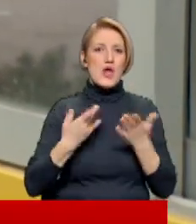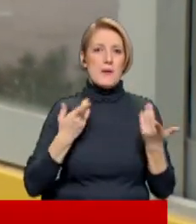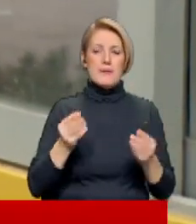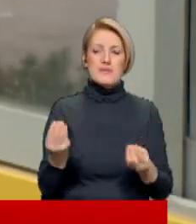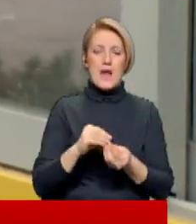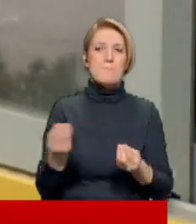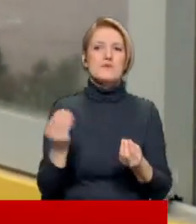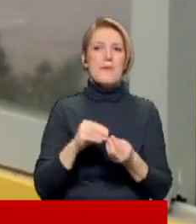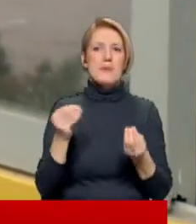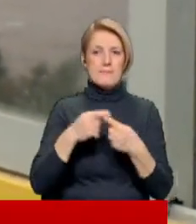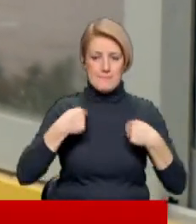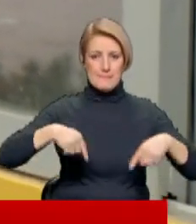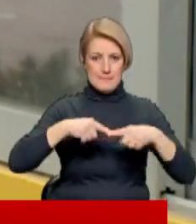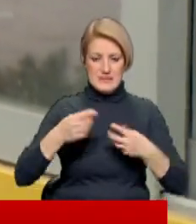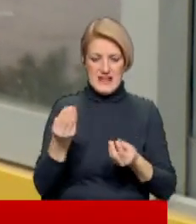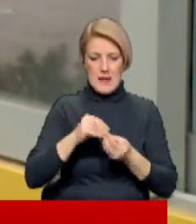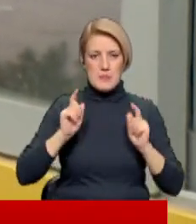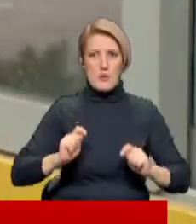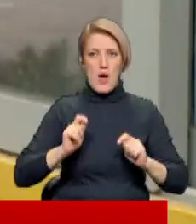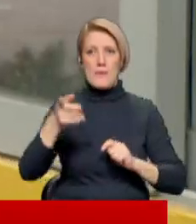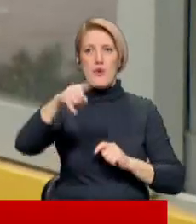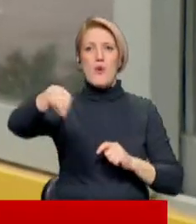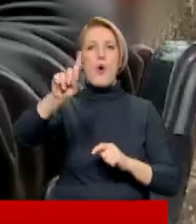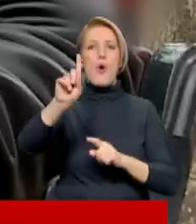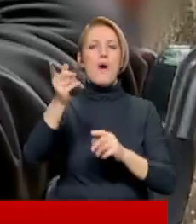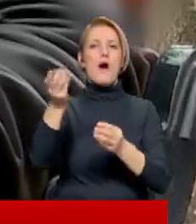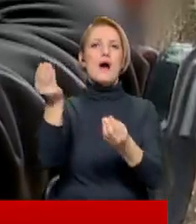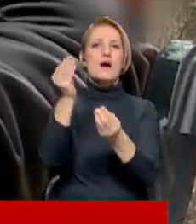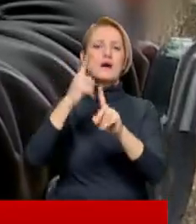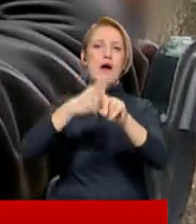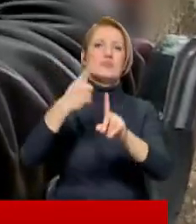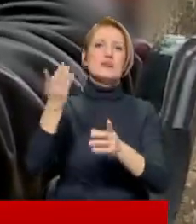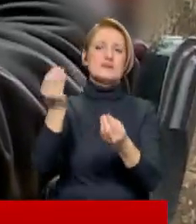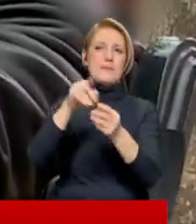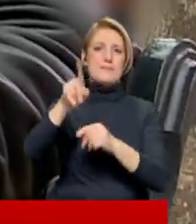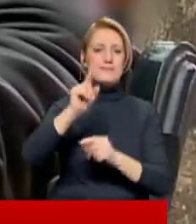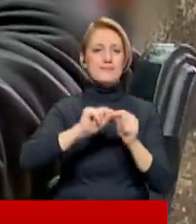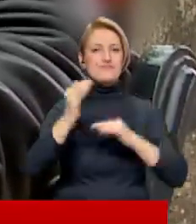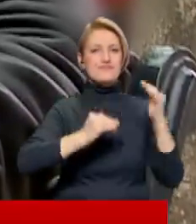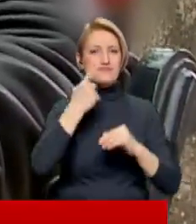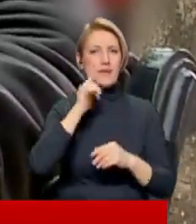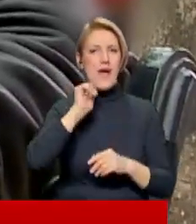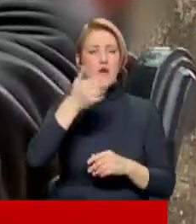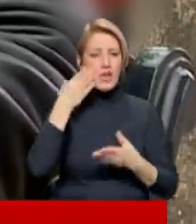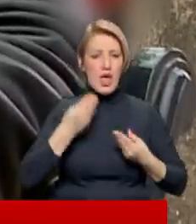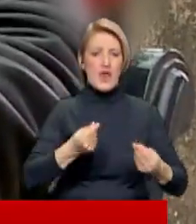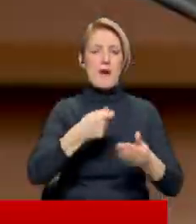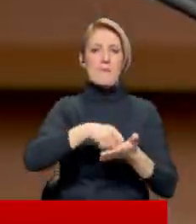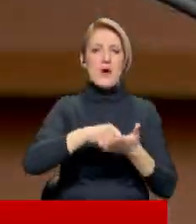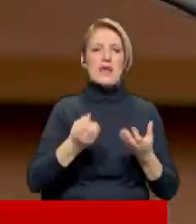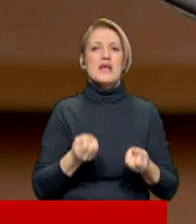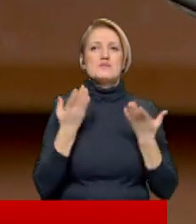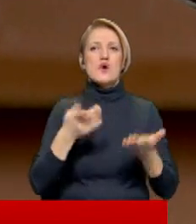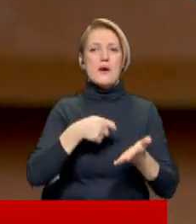Zam üstüne zam. Bize zam yapıyorlar göğe ama burada 10 katı zam. Artan enflasyon karşısında her gün eriyen maaşları